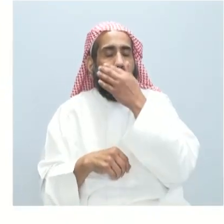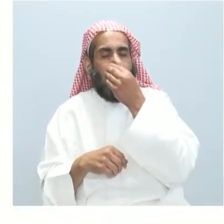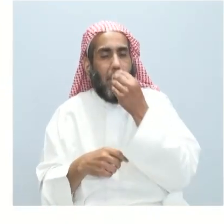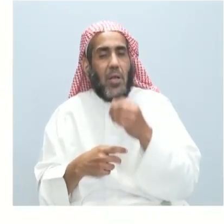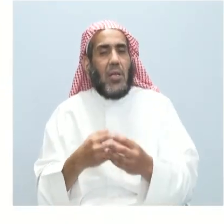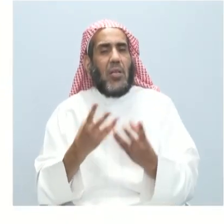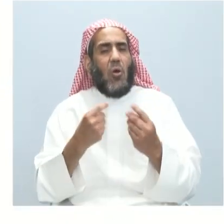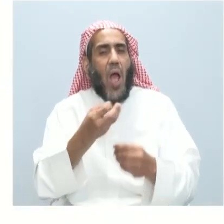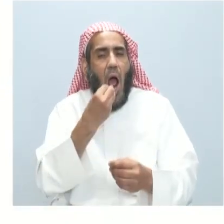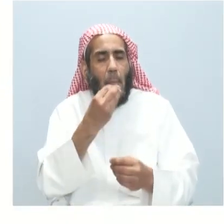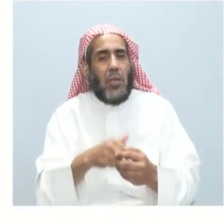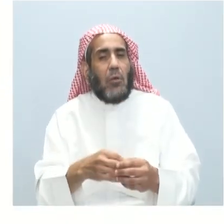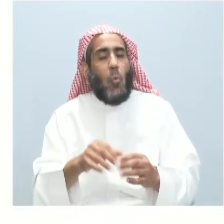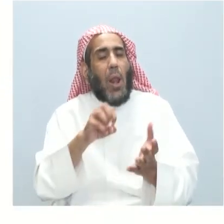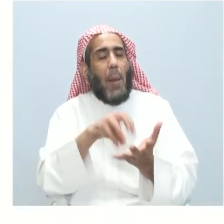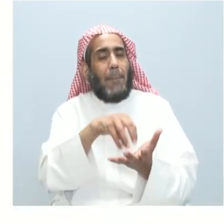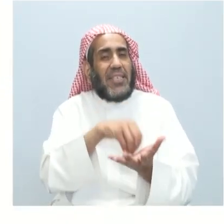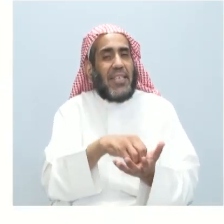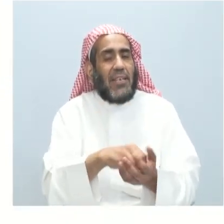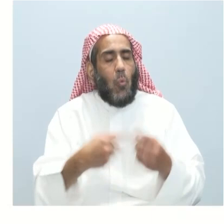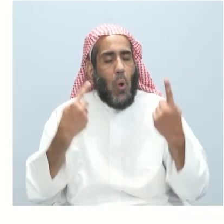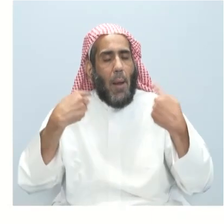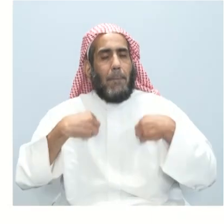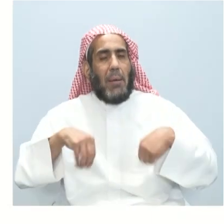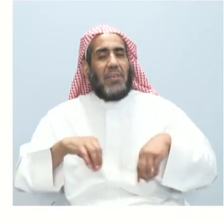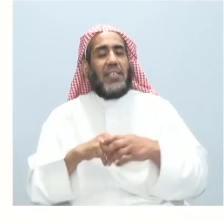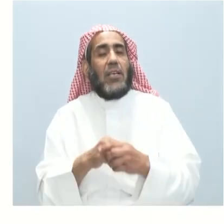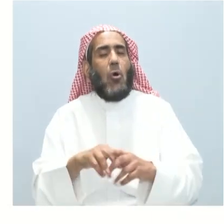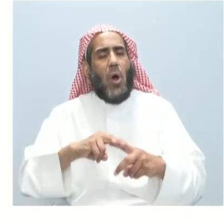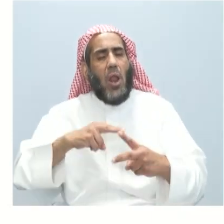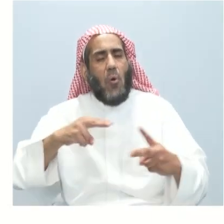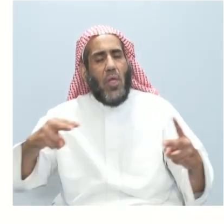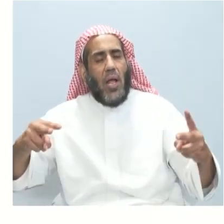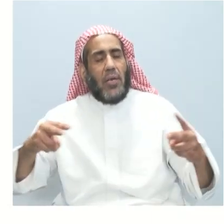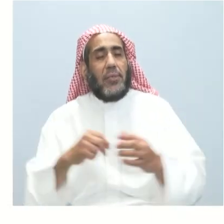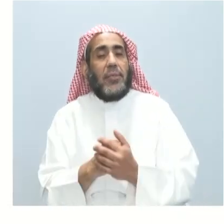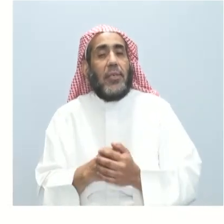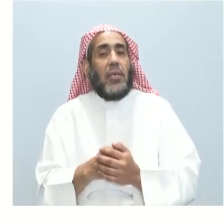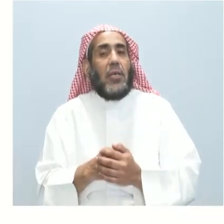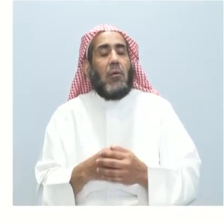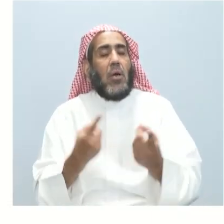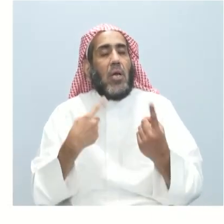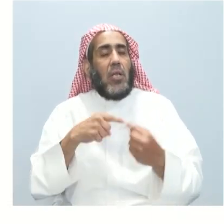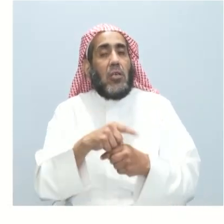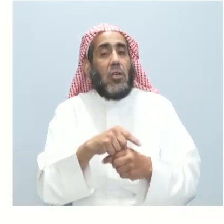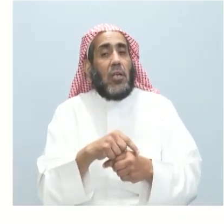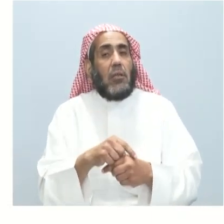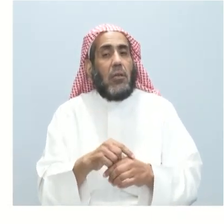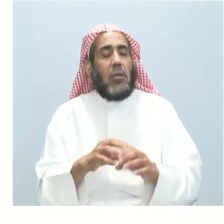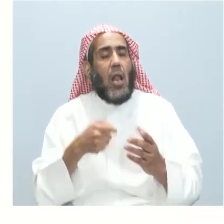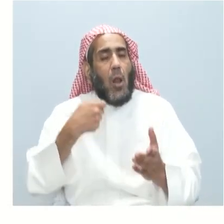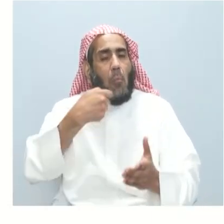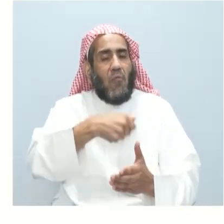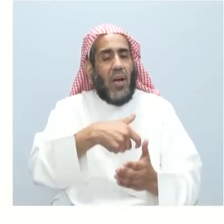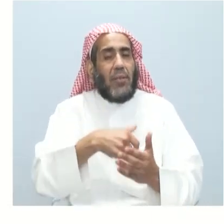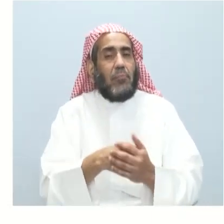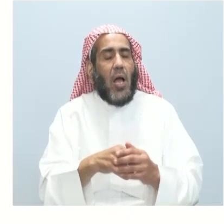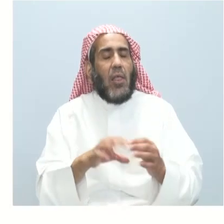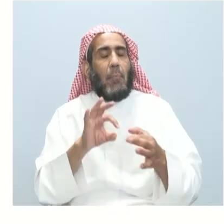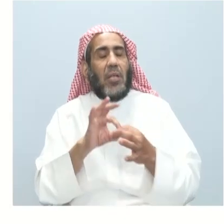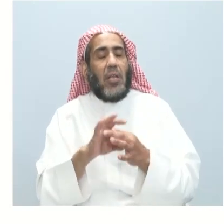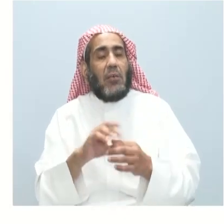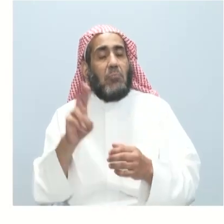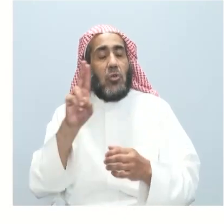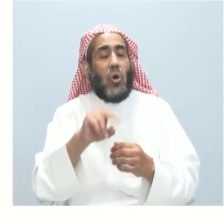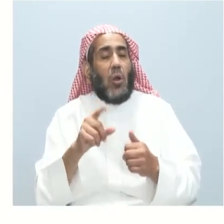توفير المطعم والمسكن والملبس ونحو ذلك مما يحتاج اليه المنفق عليه هذا ما يتعلق